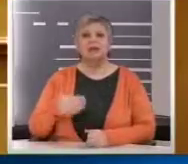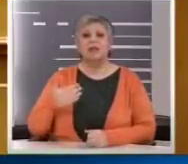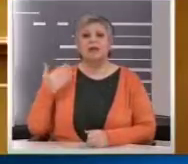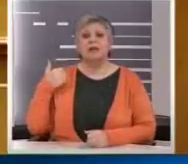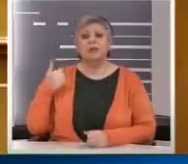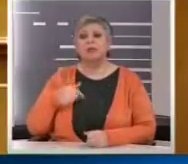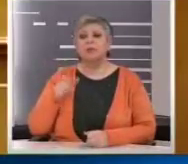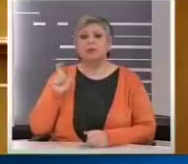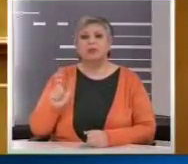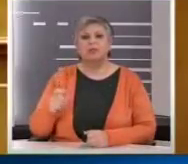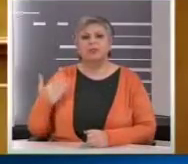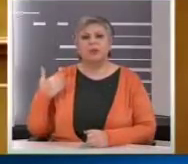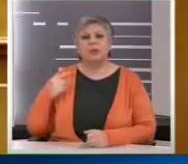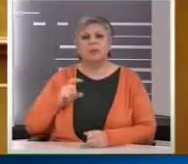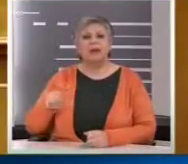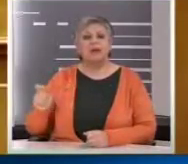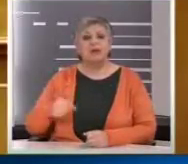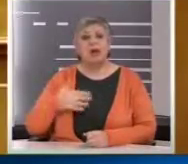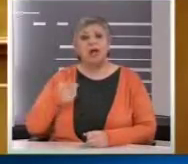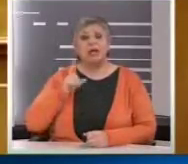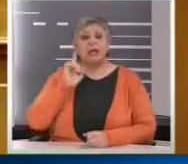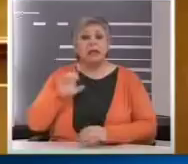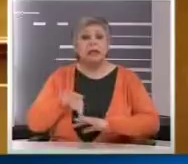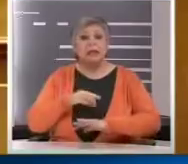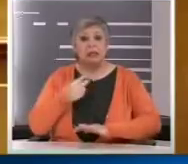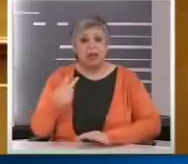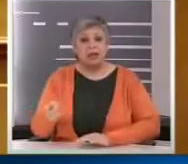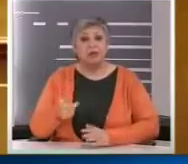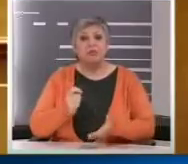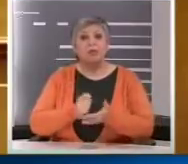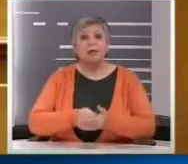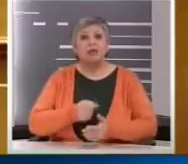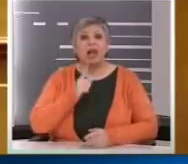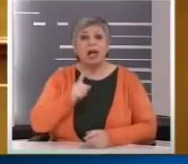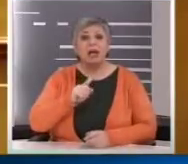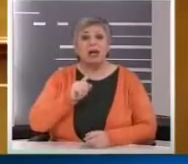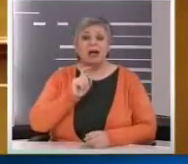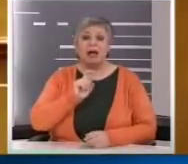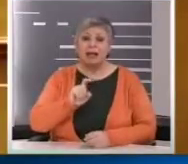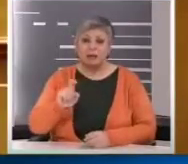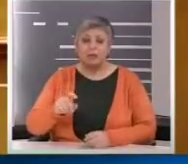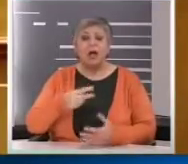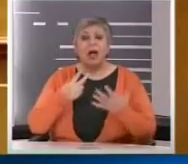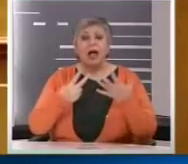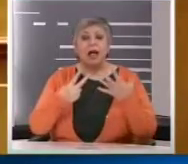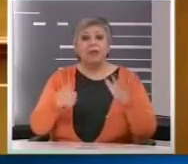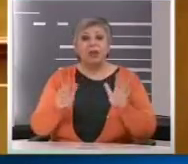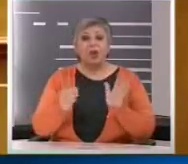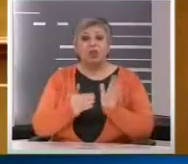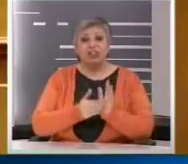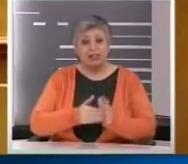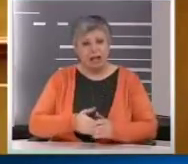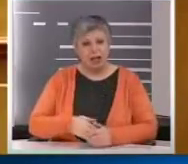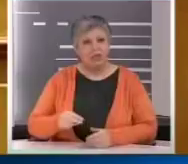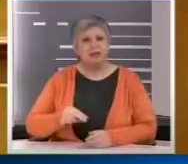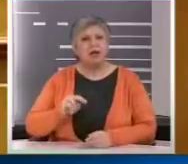χαχόλους, ότι έχει πληρώσει η γυναίκα του σε 10 χρόνια 1.700.000 ευρώ φόρους, δηλαδή